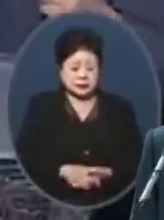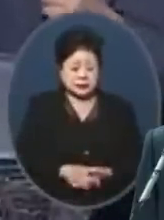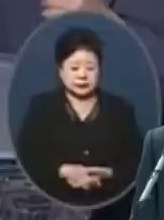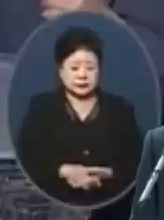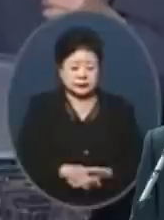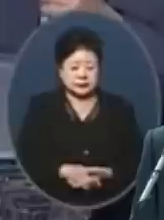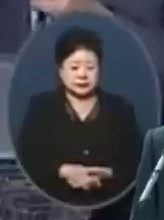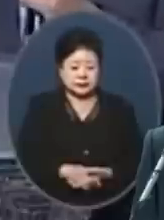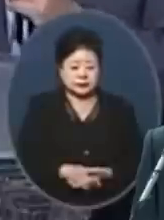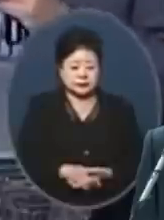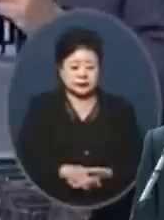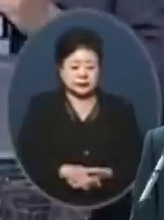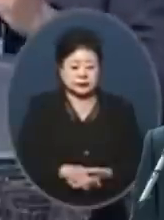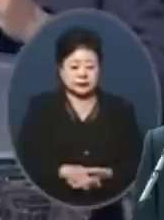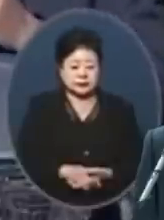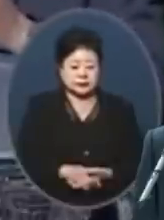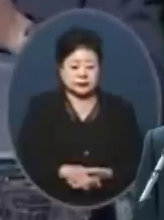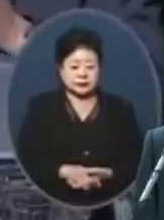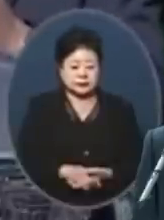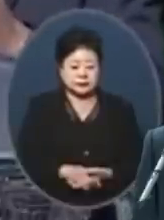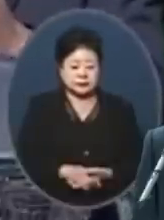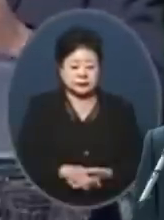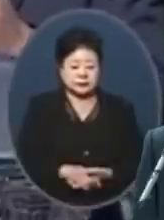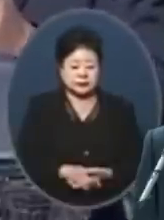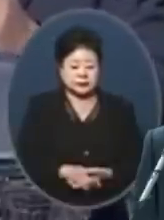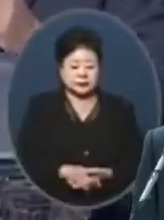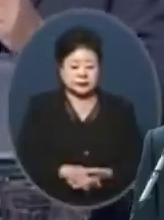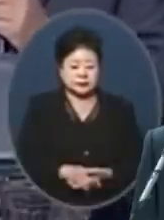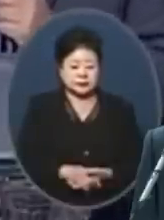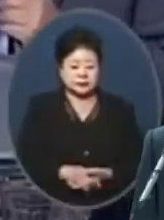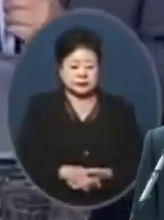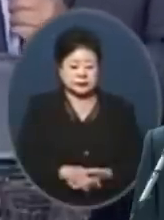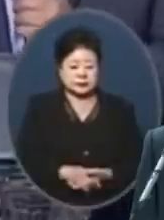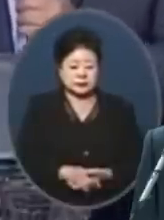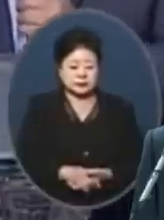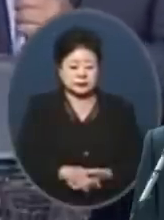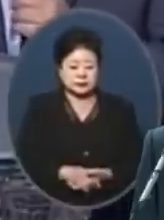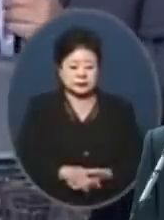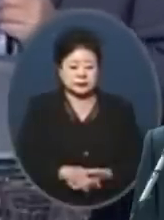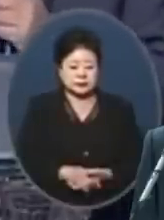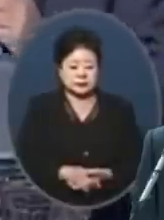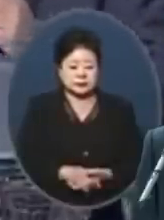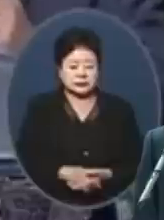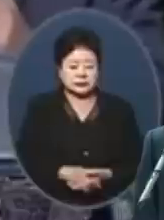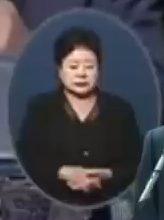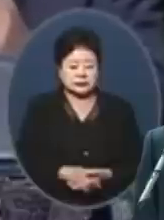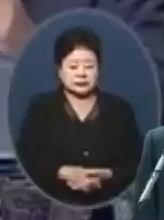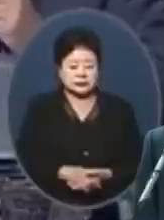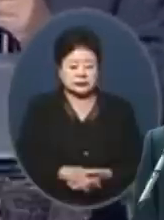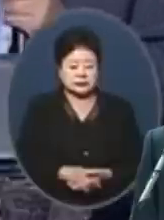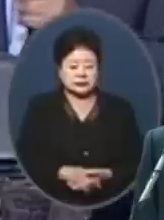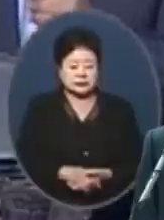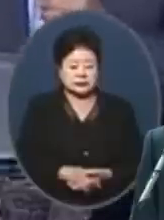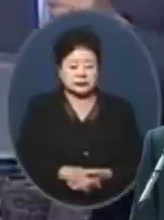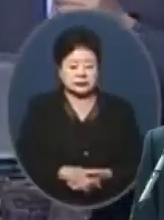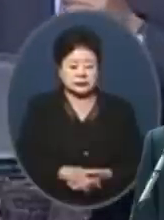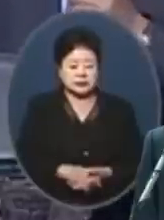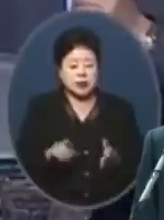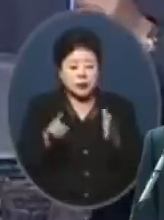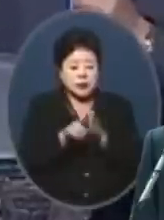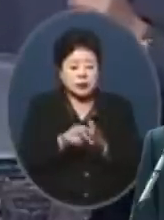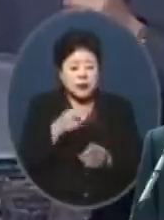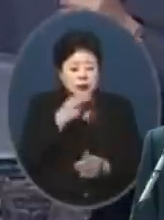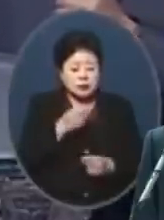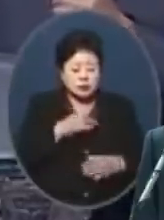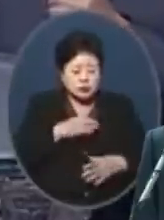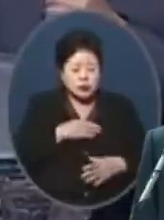Mark, Jesus said, Why are you so afraid? What happened to your faith? 믿음이